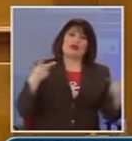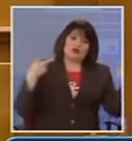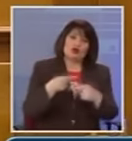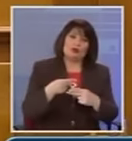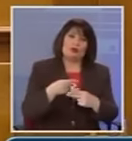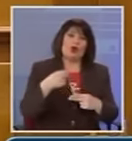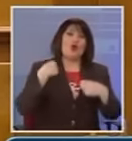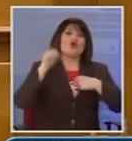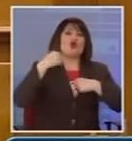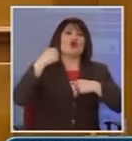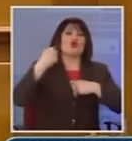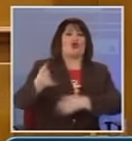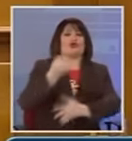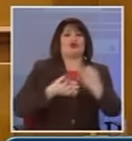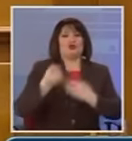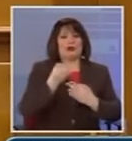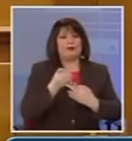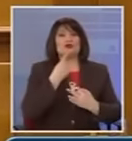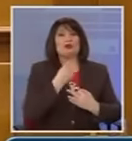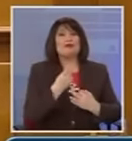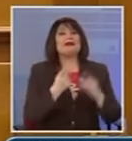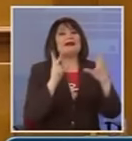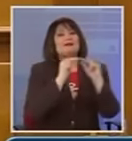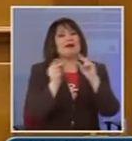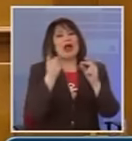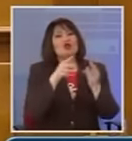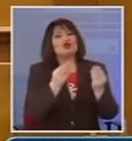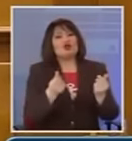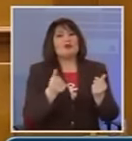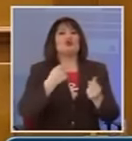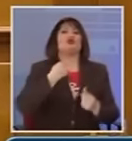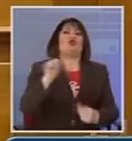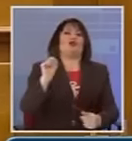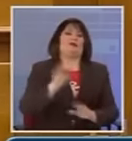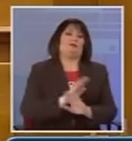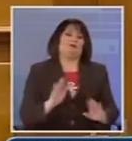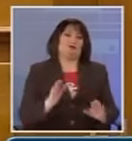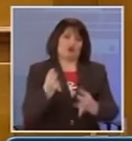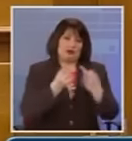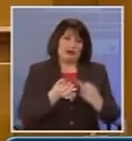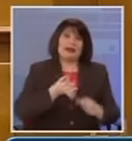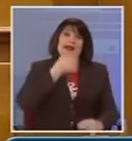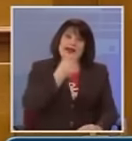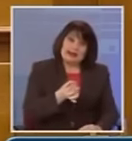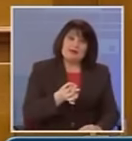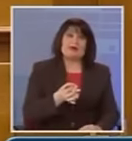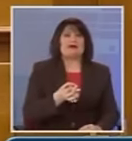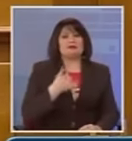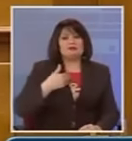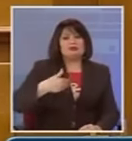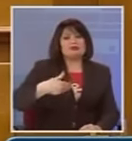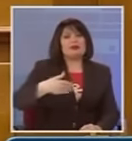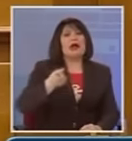όχι από όλους. Τους είπατε για συνδιάσκεψη χρέους, σας είπαν όλοι ένα ξέρω όχι. Τους είπατε για ένεα